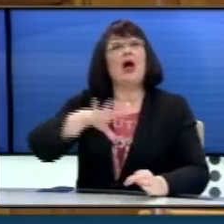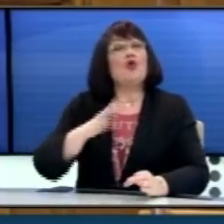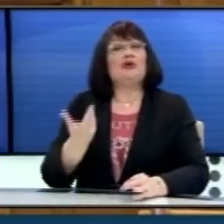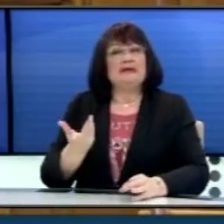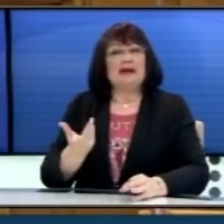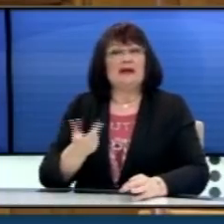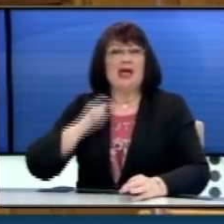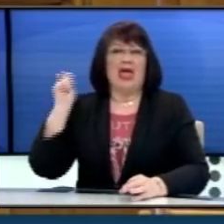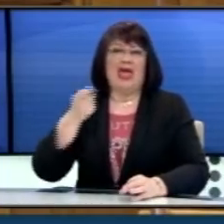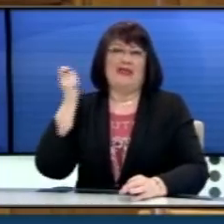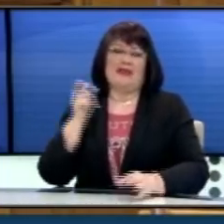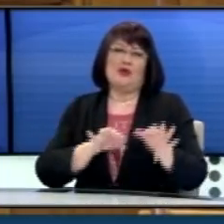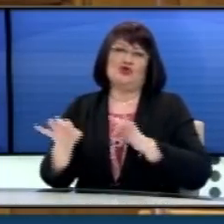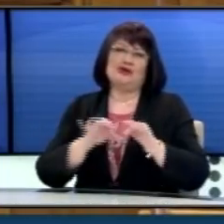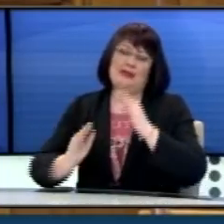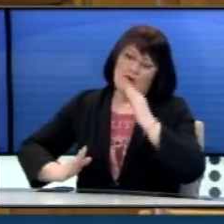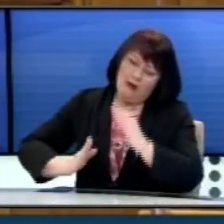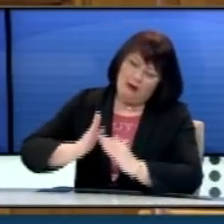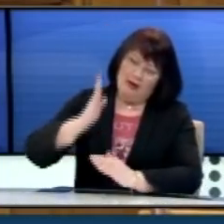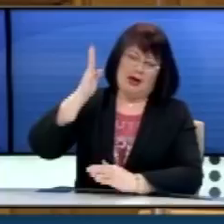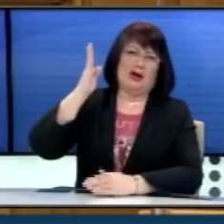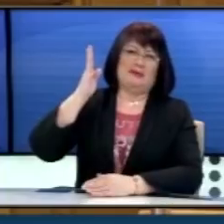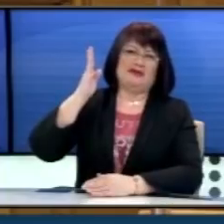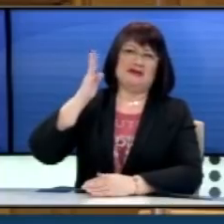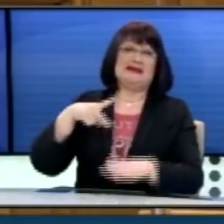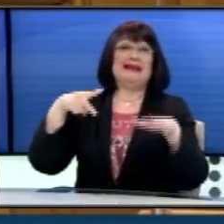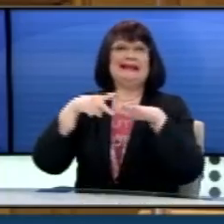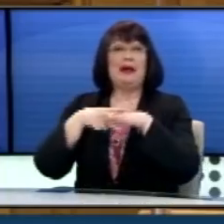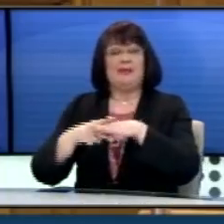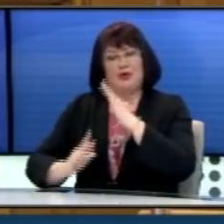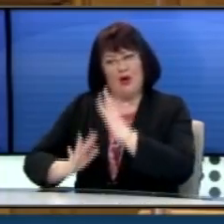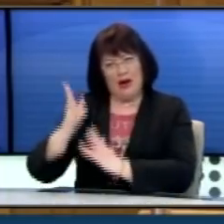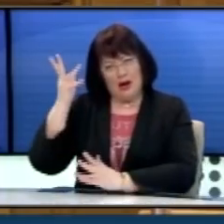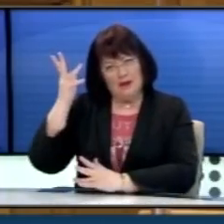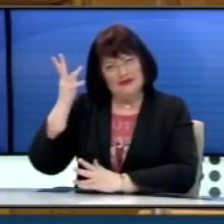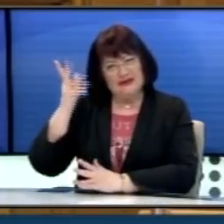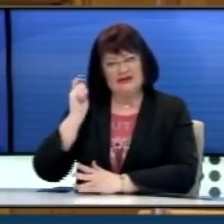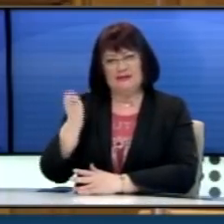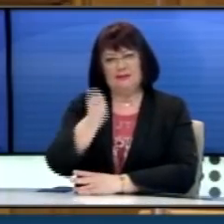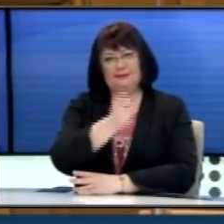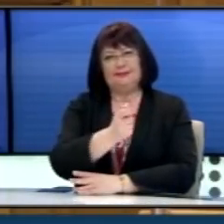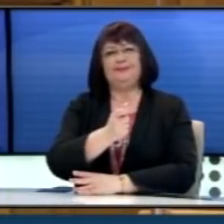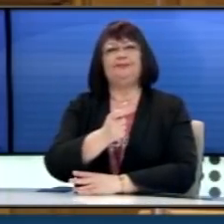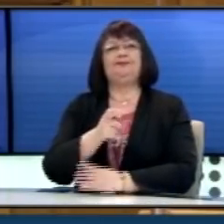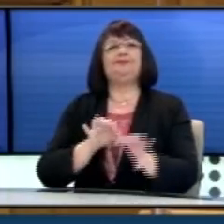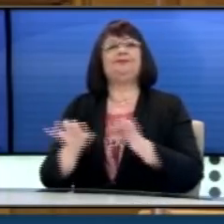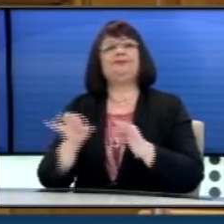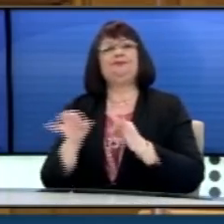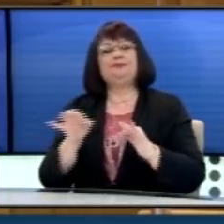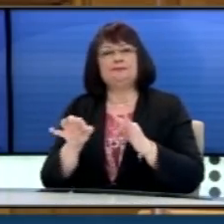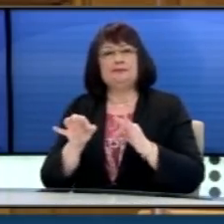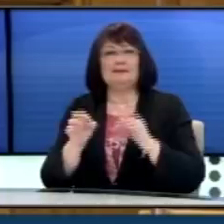όνομα Εθνικό Σχέδιο Ανάκαμψης. Το Ταμείο Ανάκαμψης που θα χρηματοδοτήσει το σχέδιο